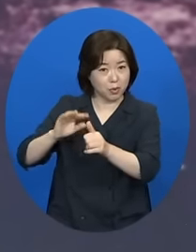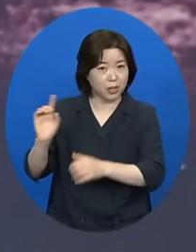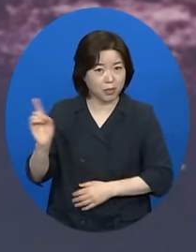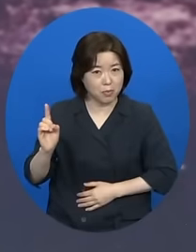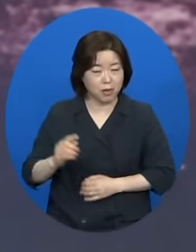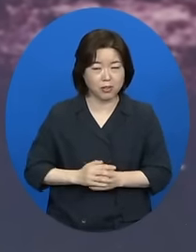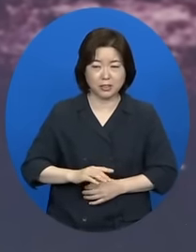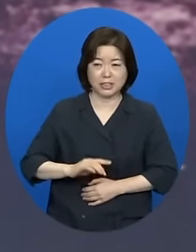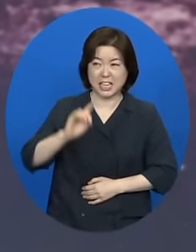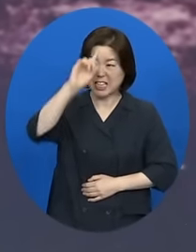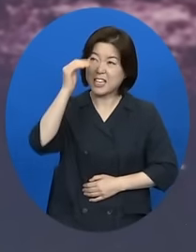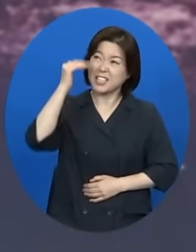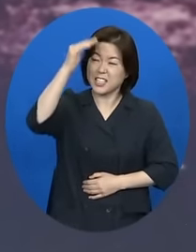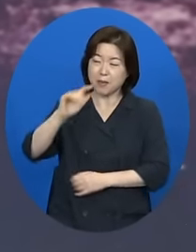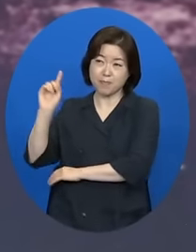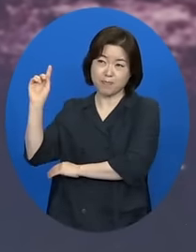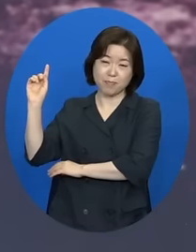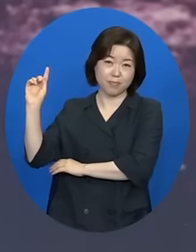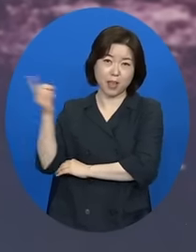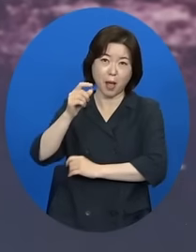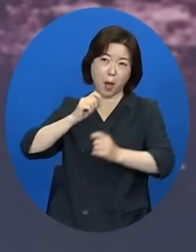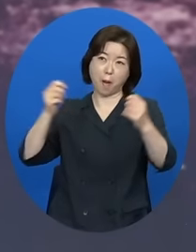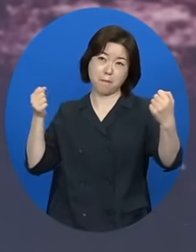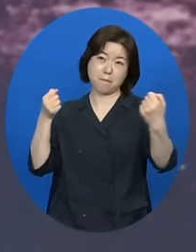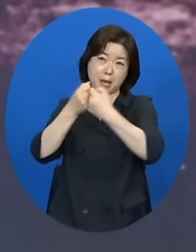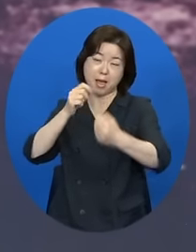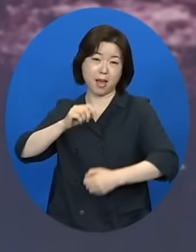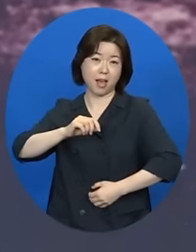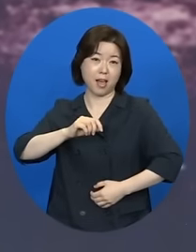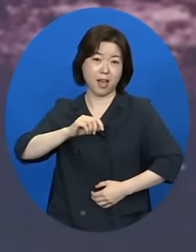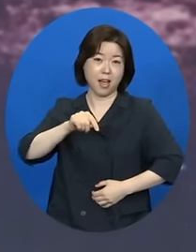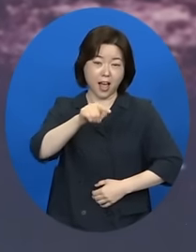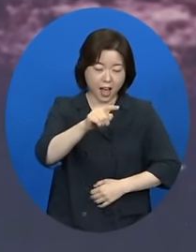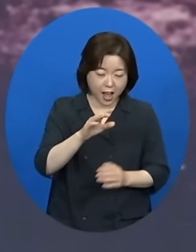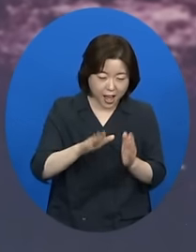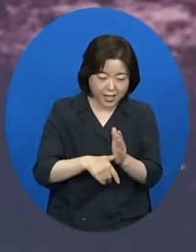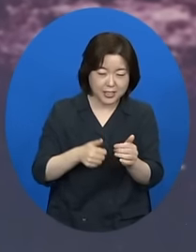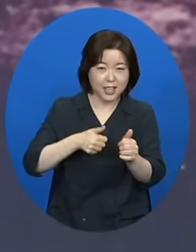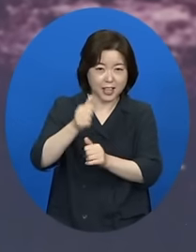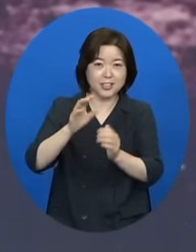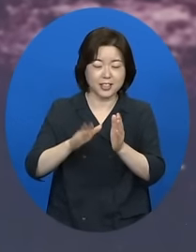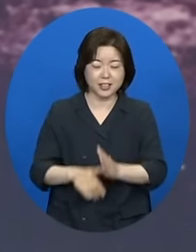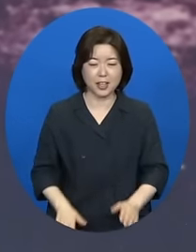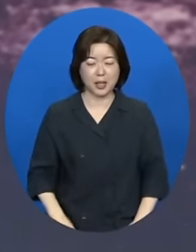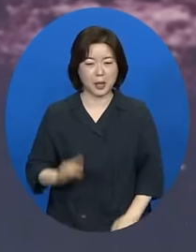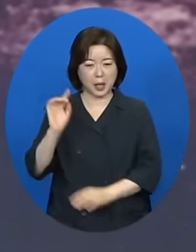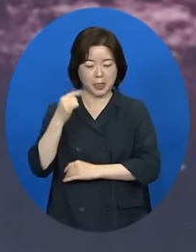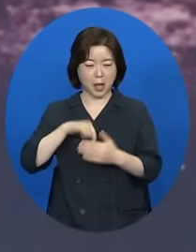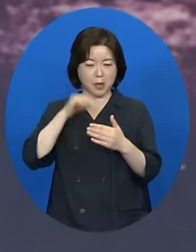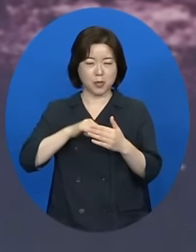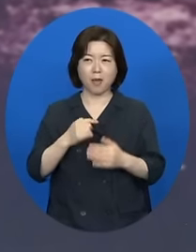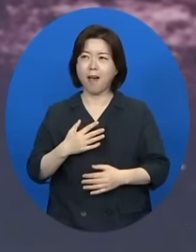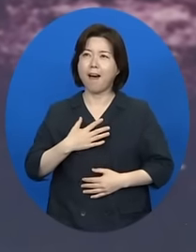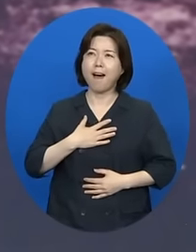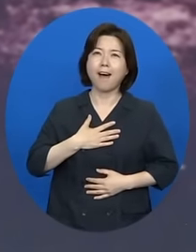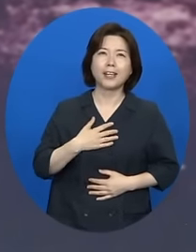이긴 다음에 내가 좀 뭔가 되나 보다. 그의 마음에 숨겨진 무엇인가 있지